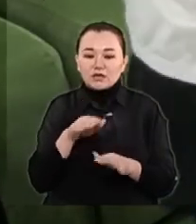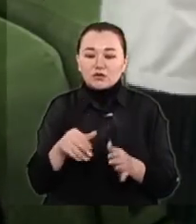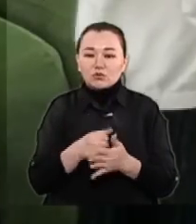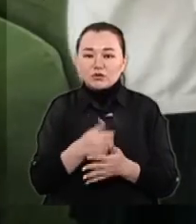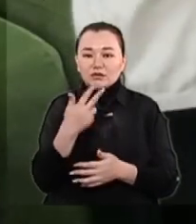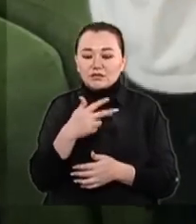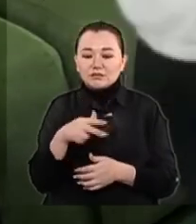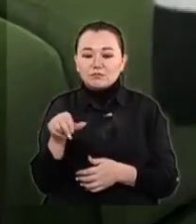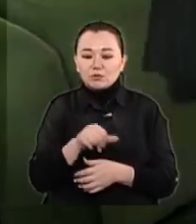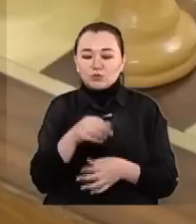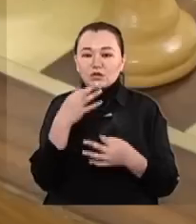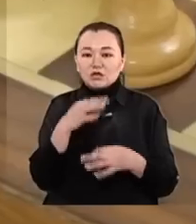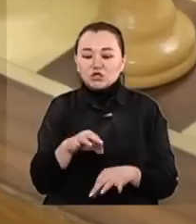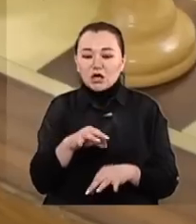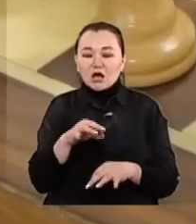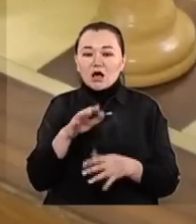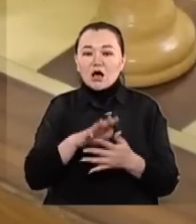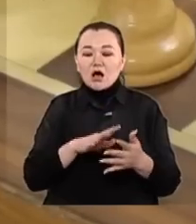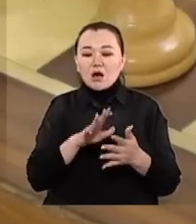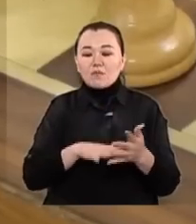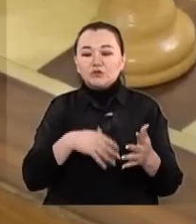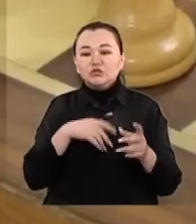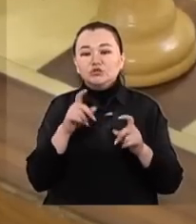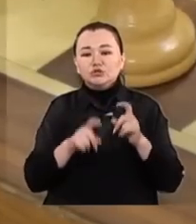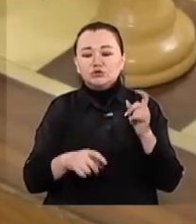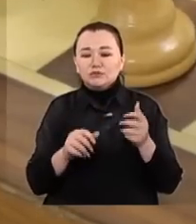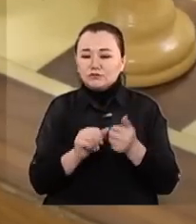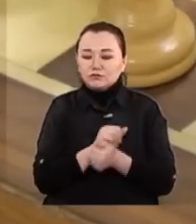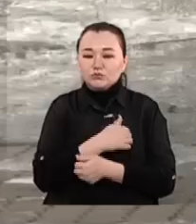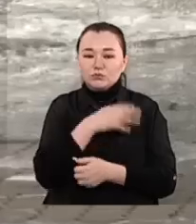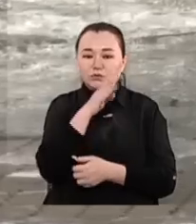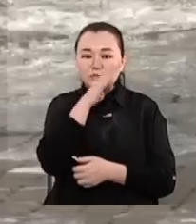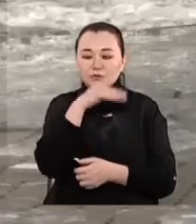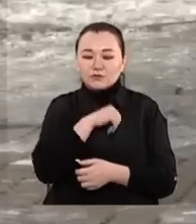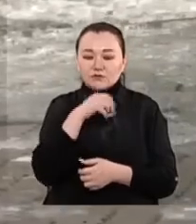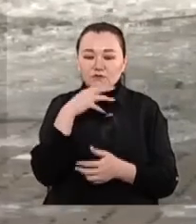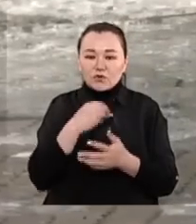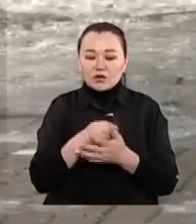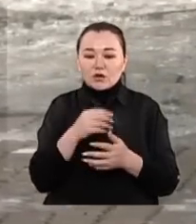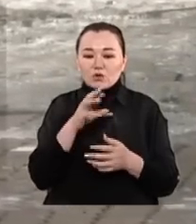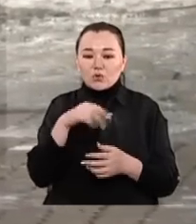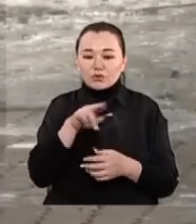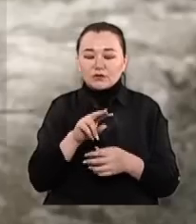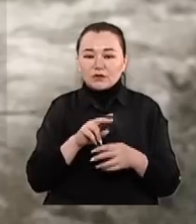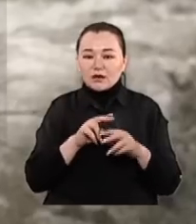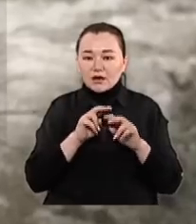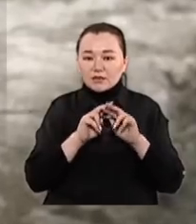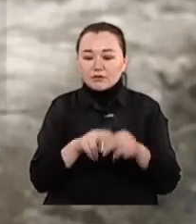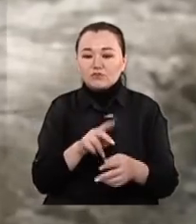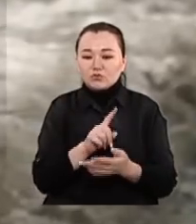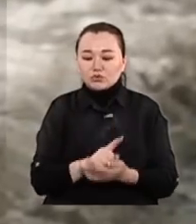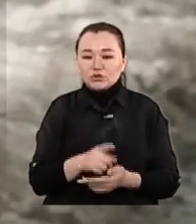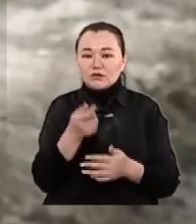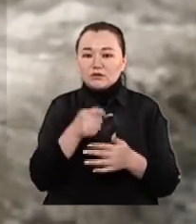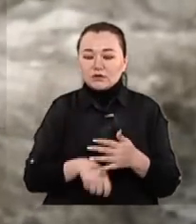жарты сағатқа кіруге рұқсат. Әрі қарай отырамын деп байбалам салса, атана өз аккаунтынан код жіберуі керек. Дегенмен